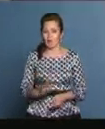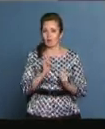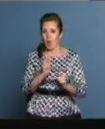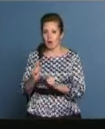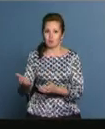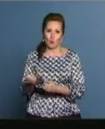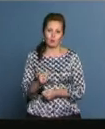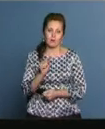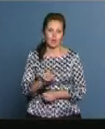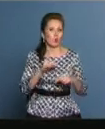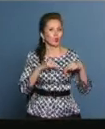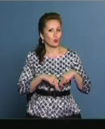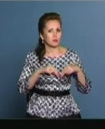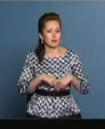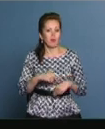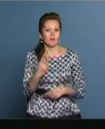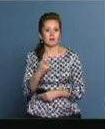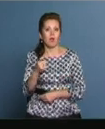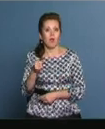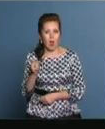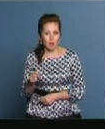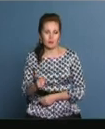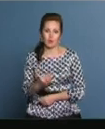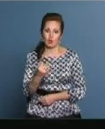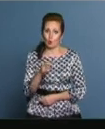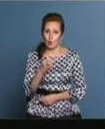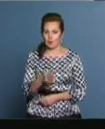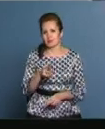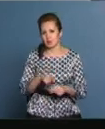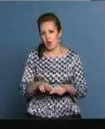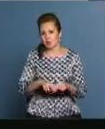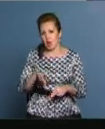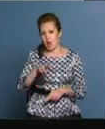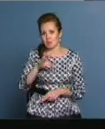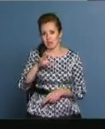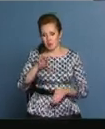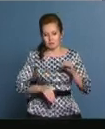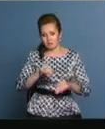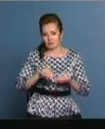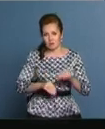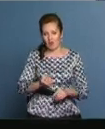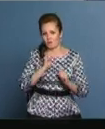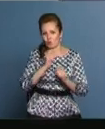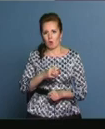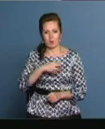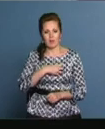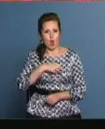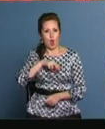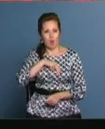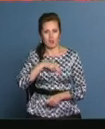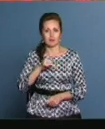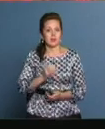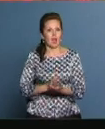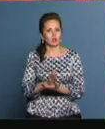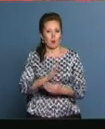те, кто трудится непосредственно в цехах. Николаю Шубину, слесарю механосборочных работ, вручили медаль ордена за заслуги перед Отечеством